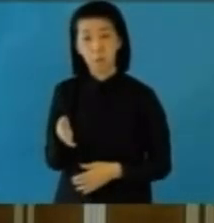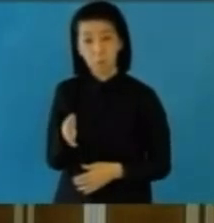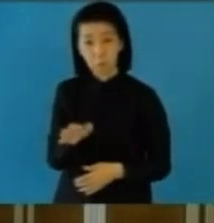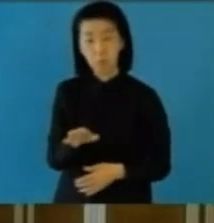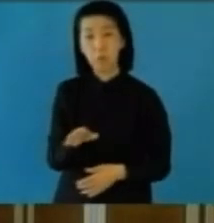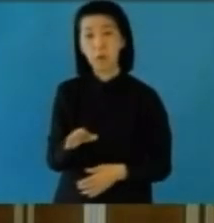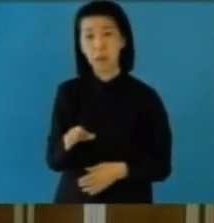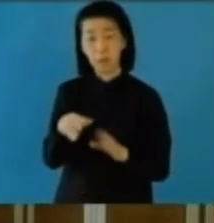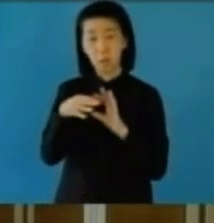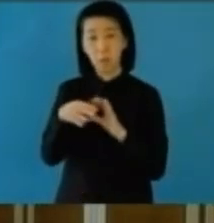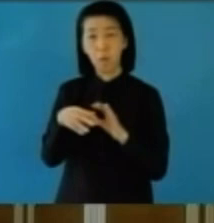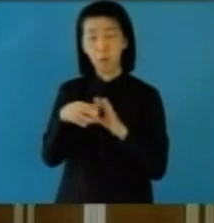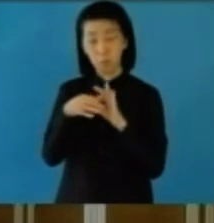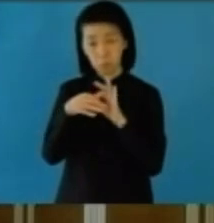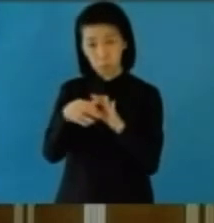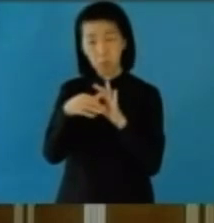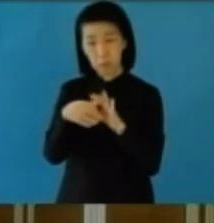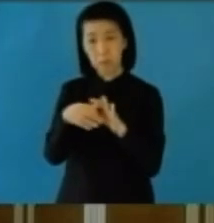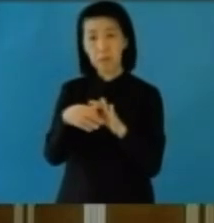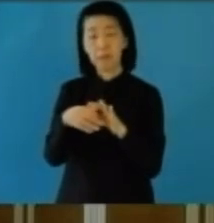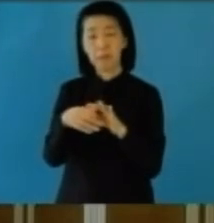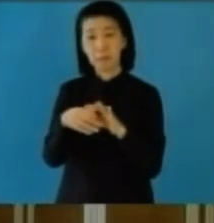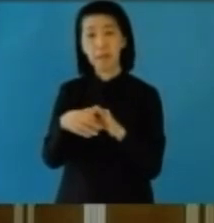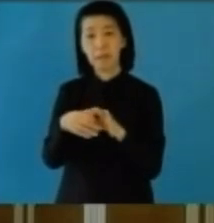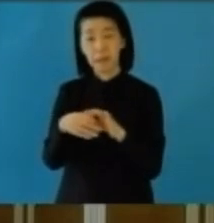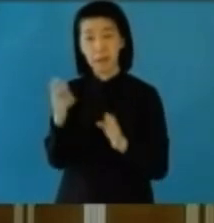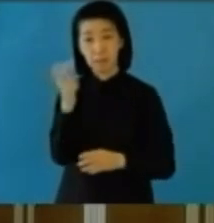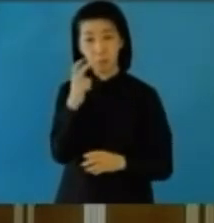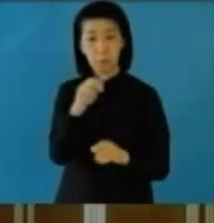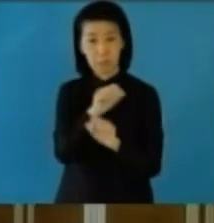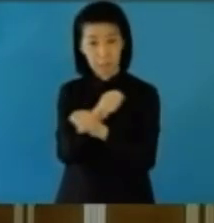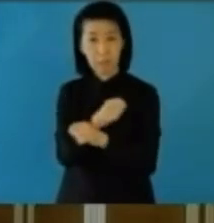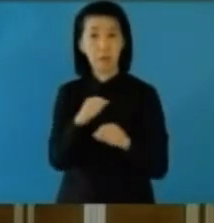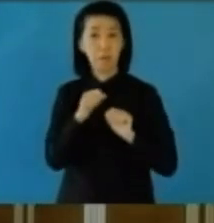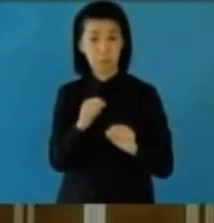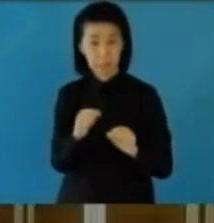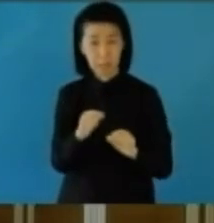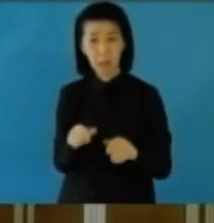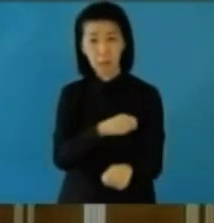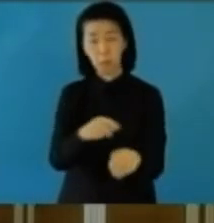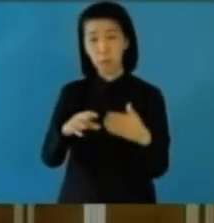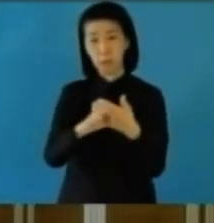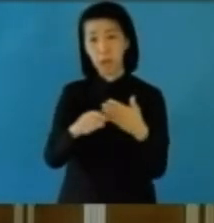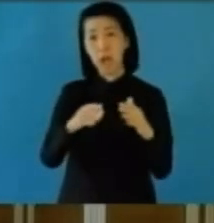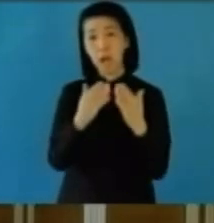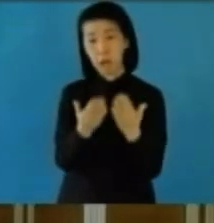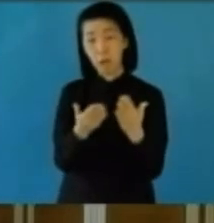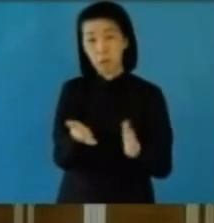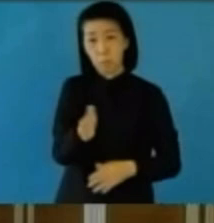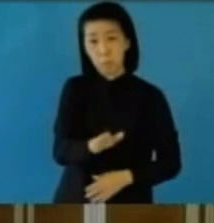と連携を密に図りながら、調査研究し、設置を促してまいりたいと考えております。